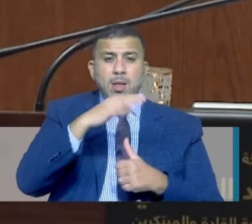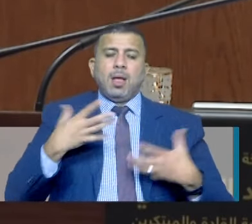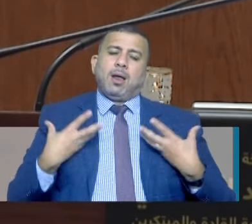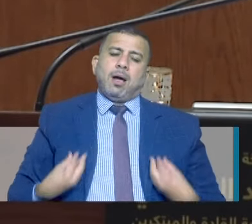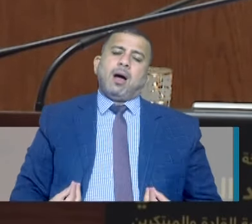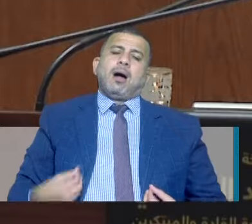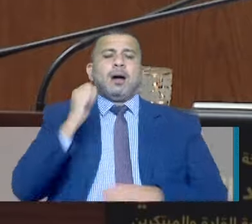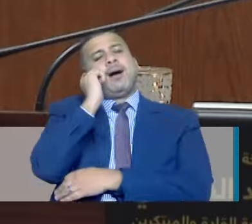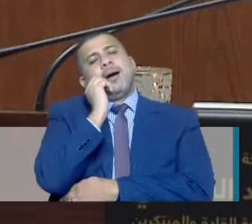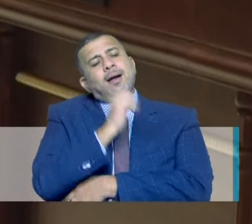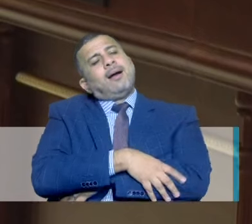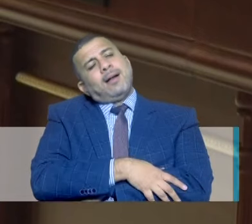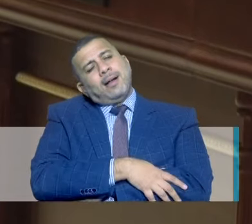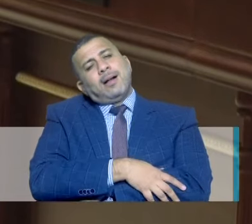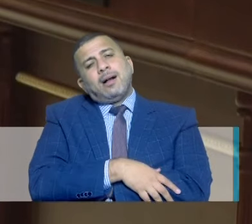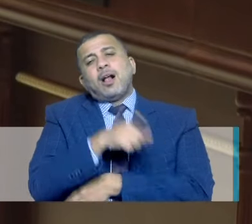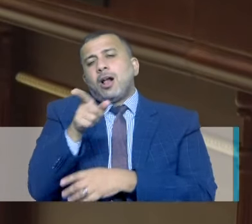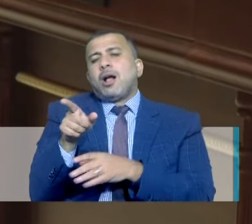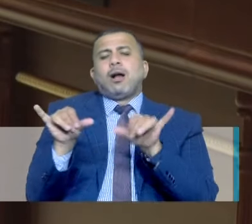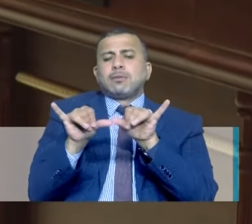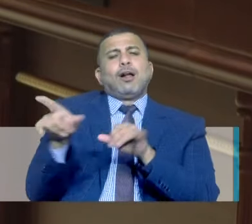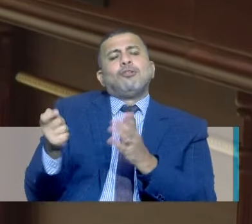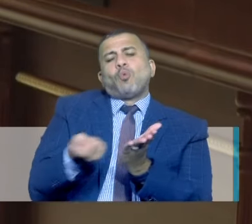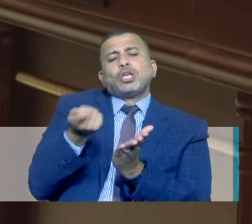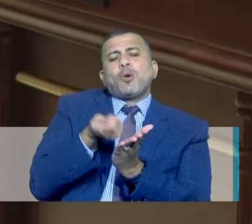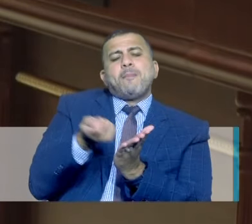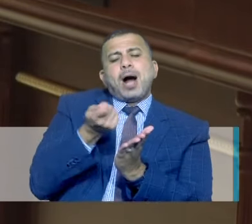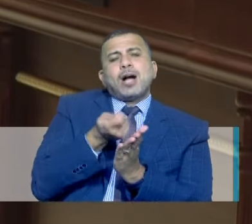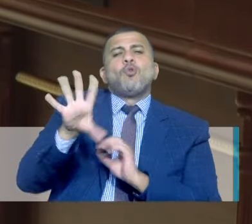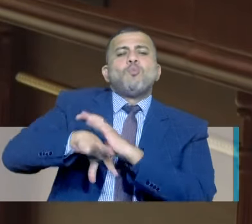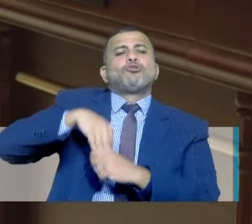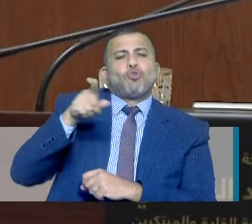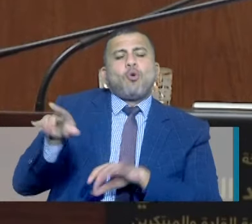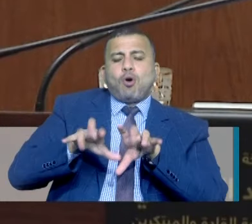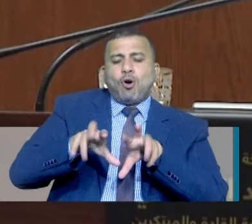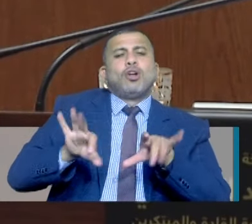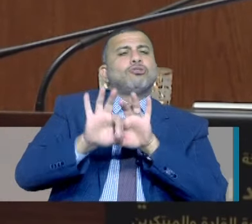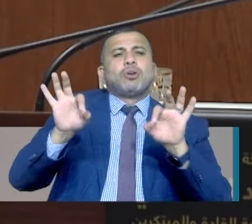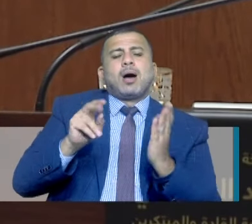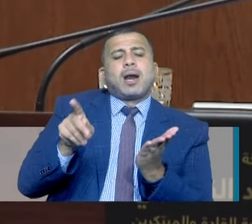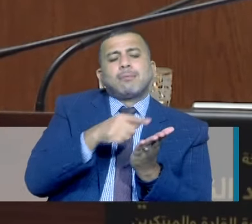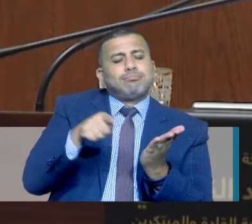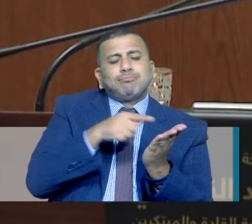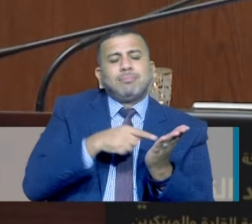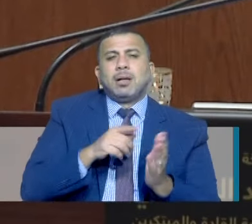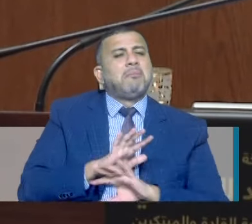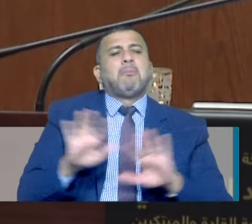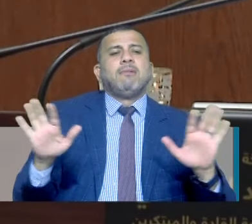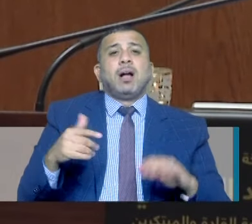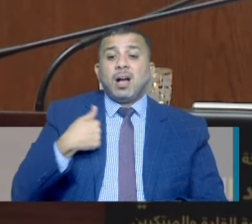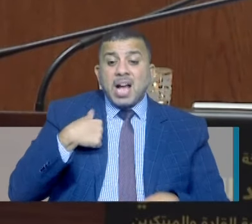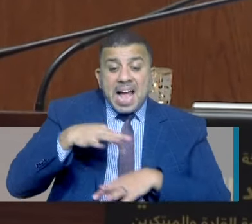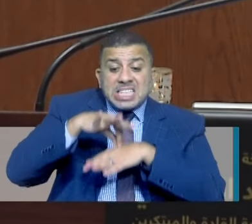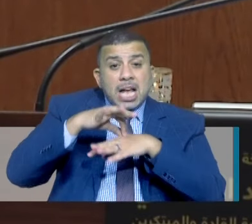ليقوم الذكاء الاصطناعي بحل الواجبات وكتابة المشاريع وصياغة الرسائل، فلا يبقى للإنسان